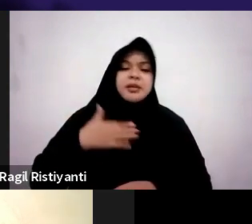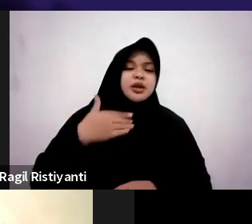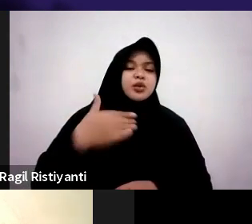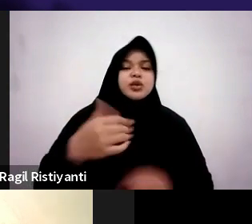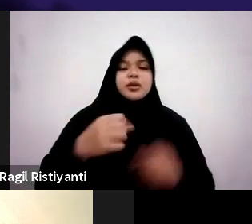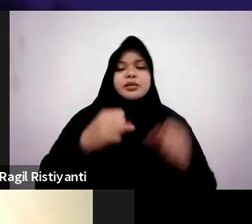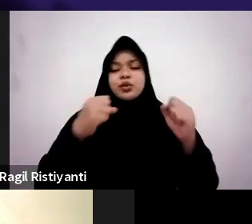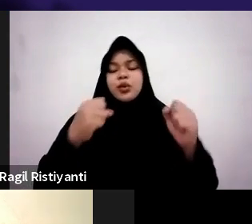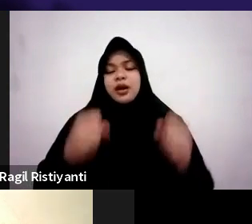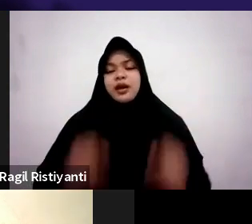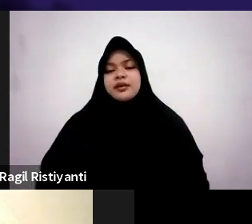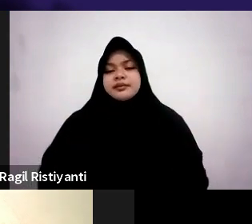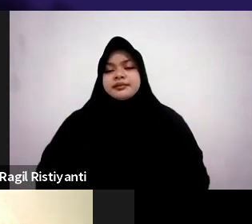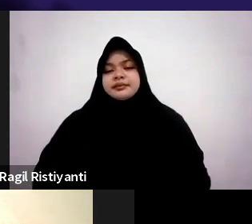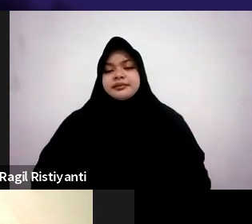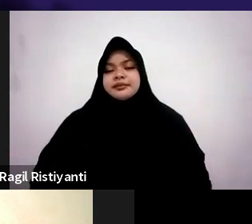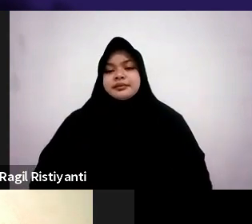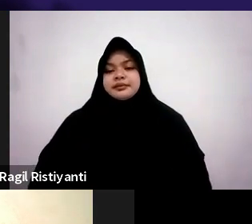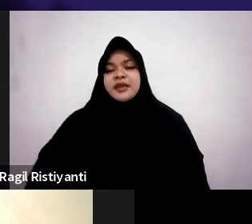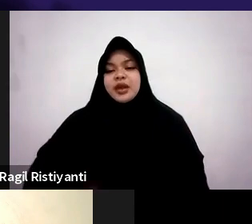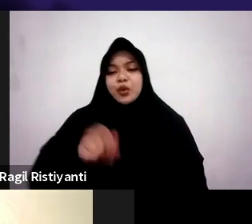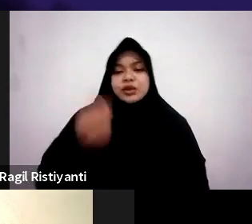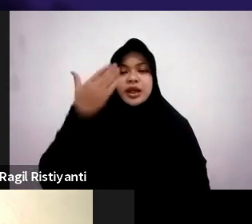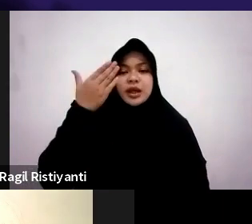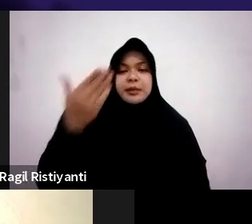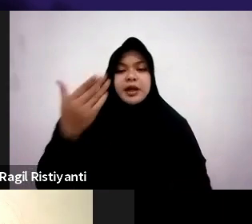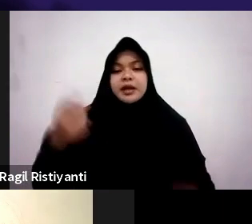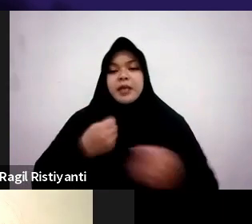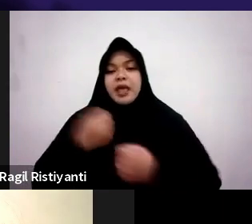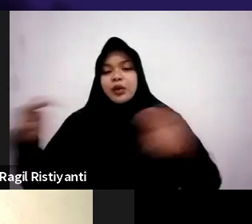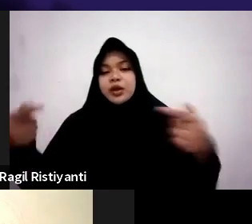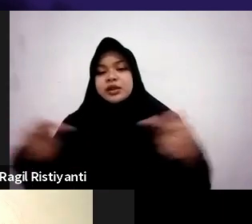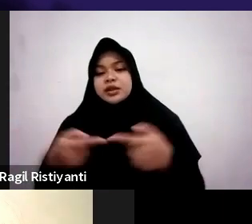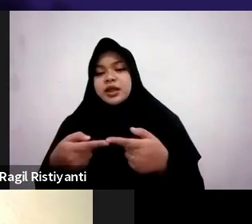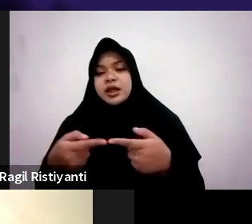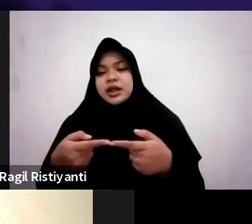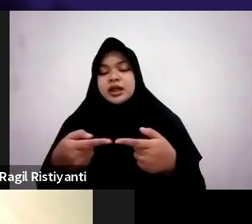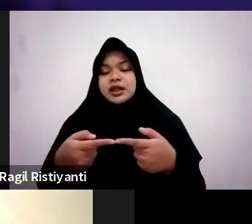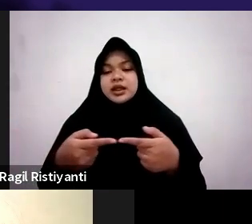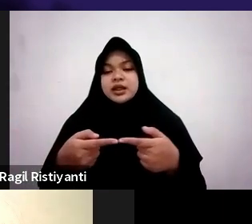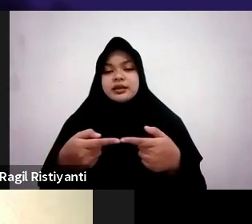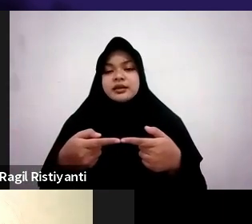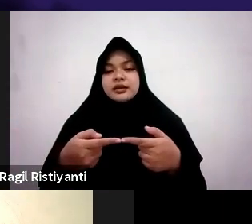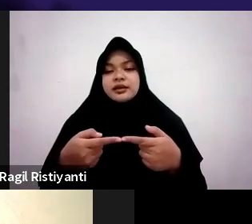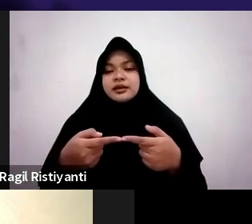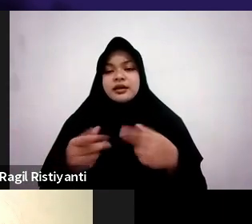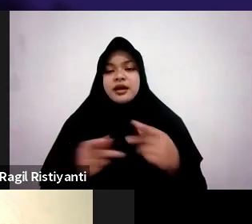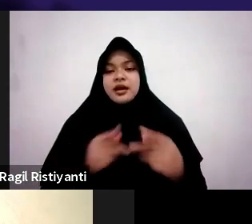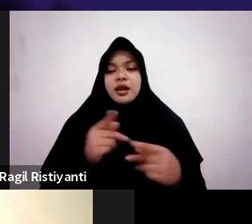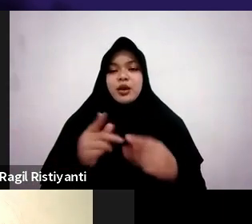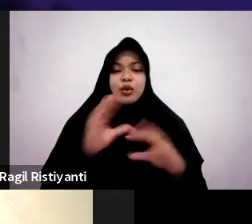kuncinya adalah bagaimana kita melakukan jejaring jejaring ketika omong tentang